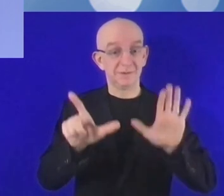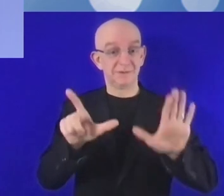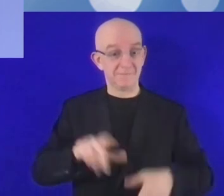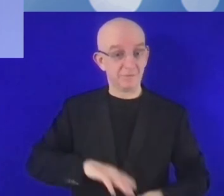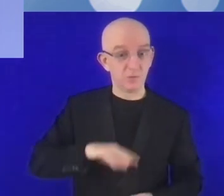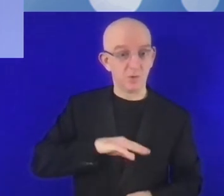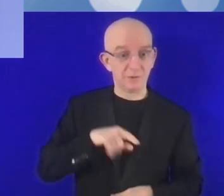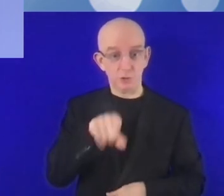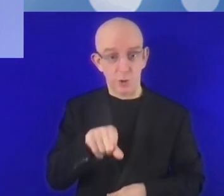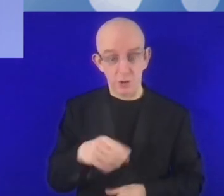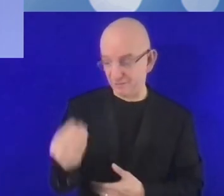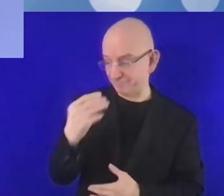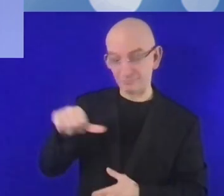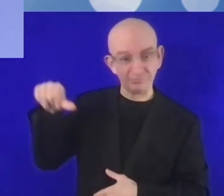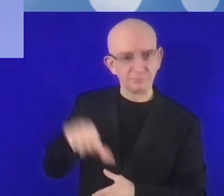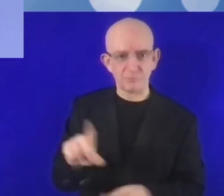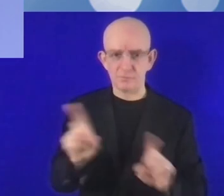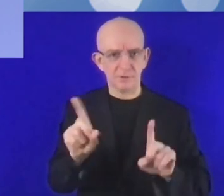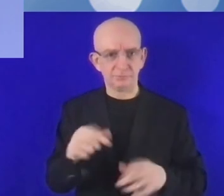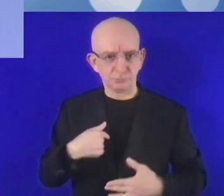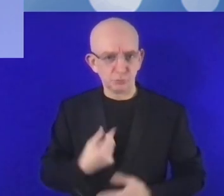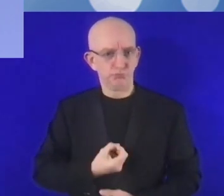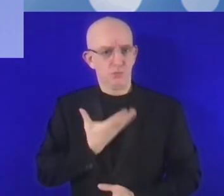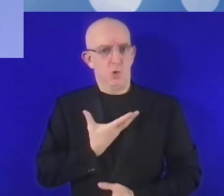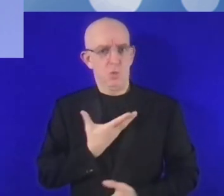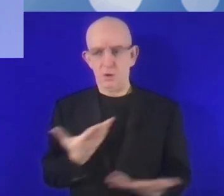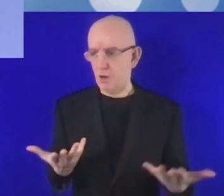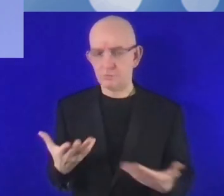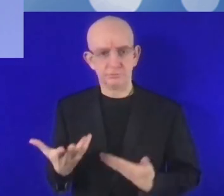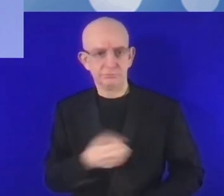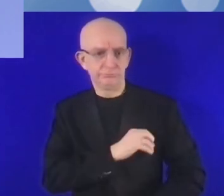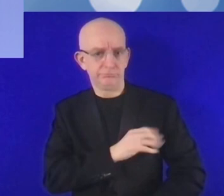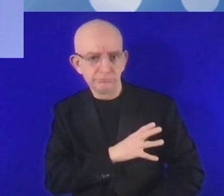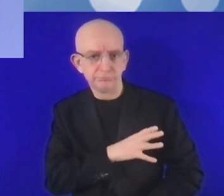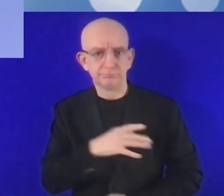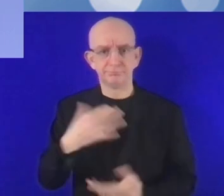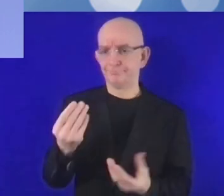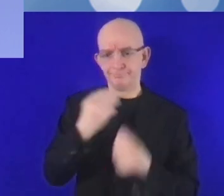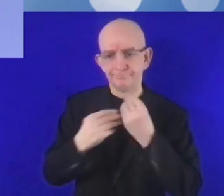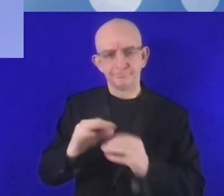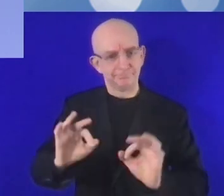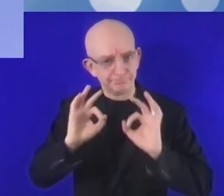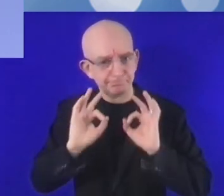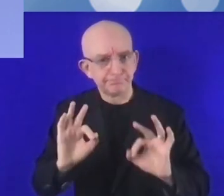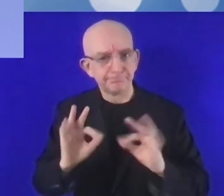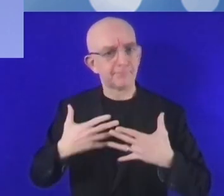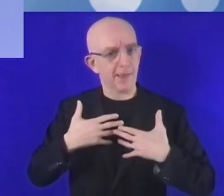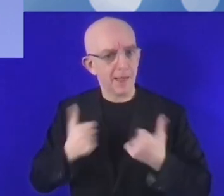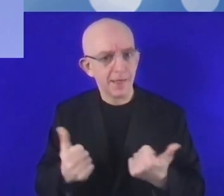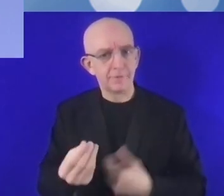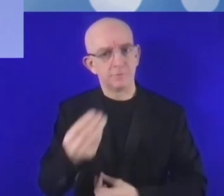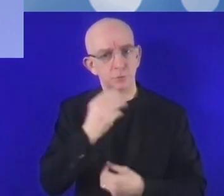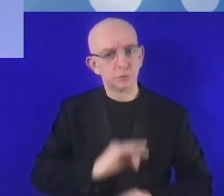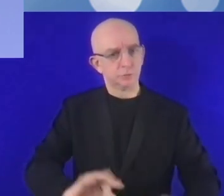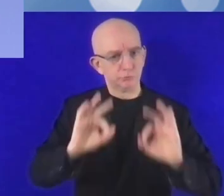七岁的时候，可能分不清楚。那么最重要的是，对人们来说，什么是音乐的高质量？这